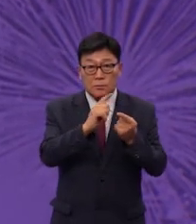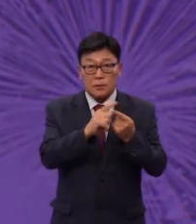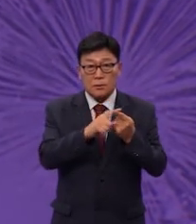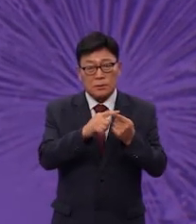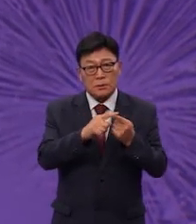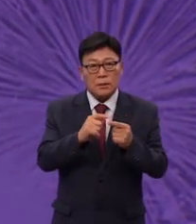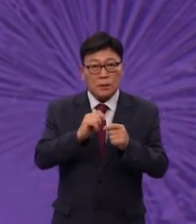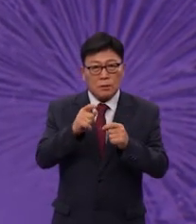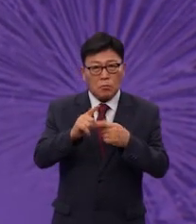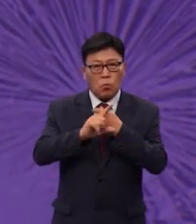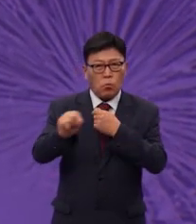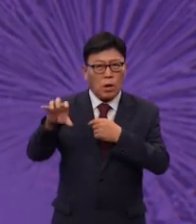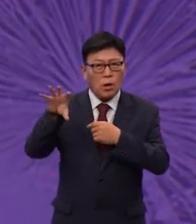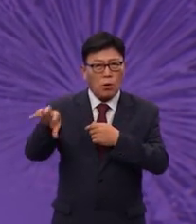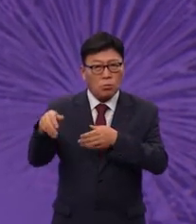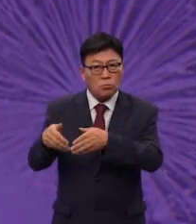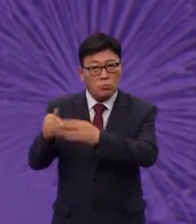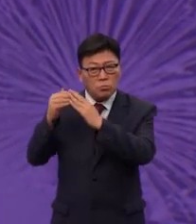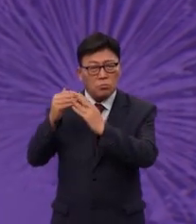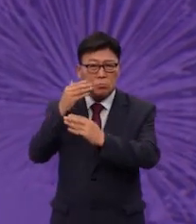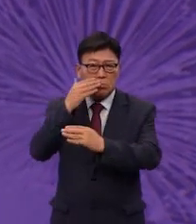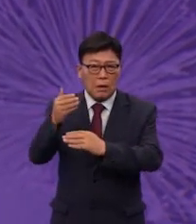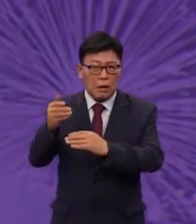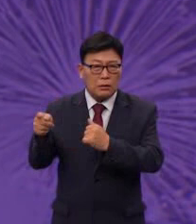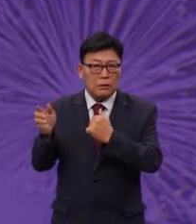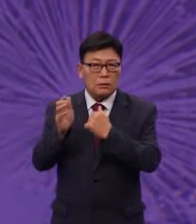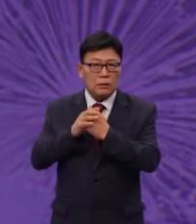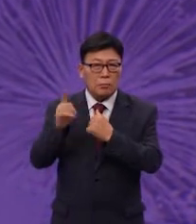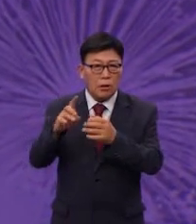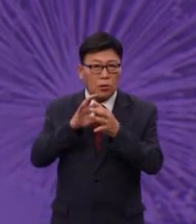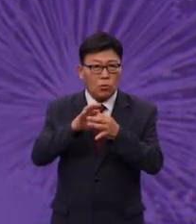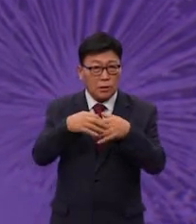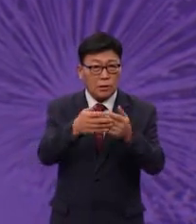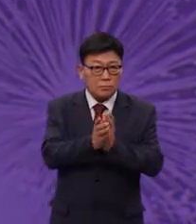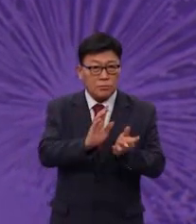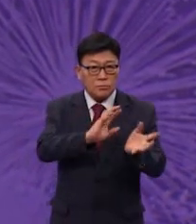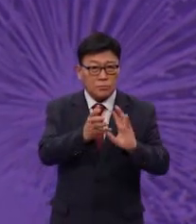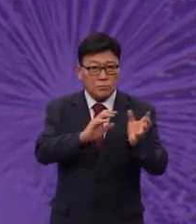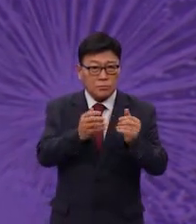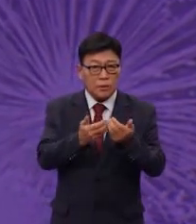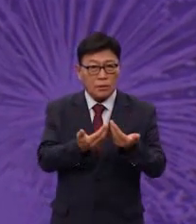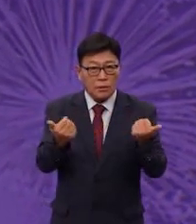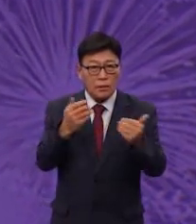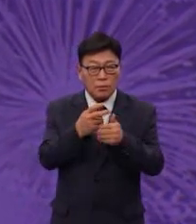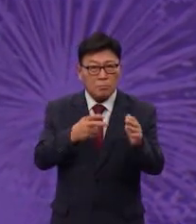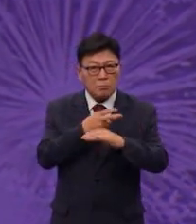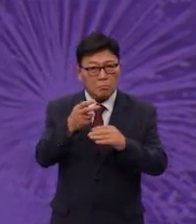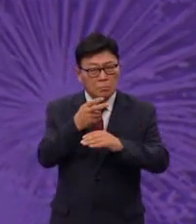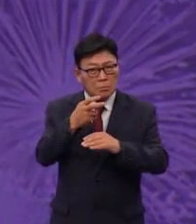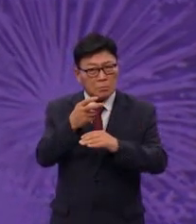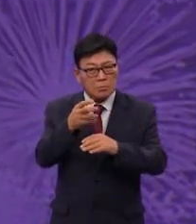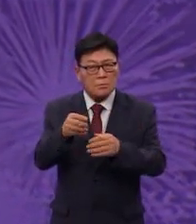거리가 먼 외곽 지역에 형성될 가능성이 높은 관계로 관계부처와의 협의를 통해 별도의 버스 노선을